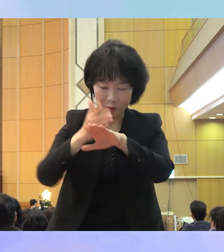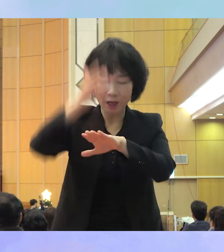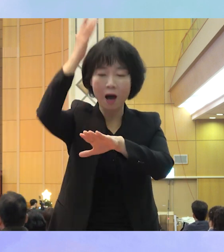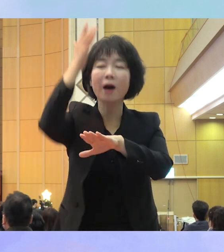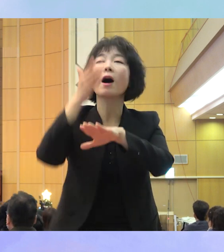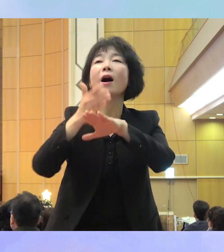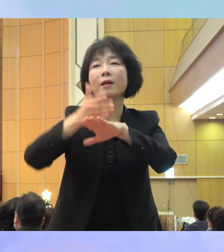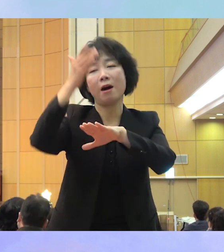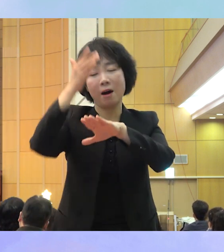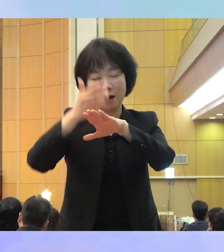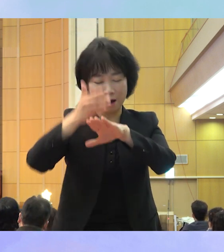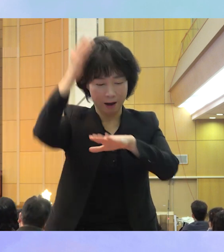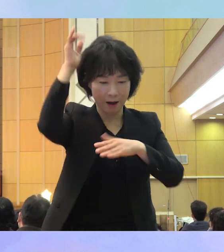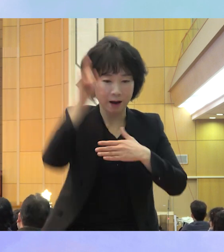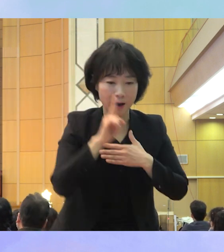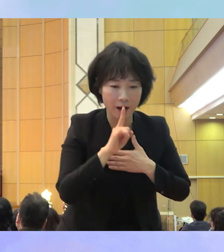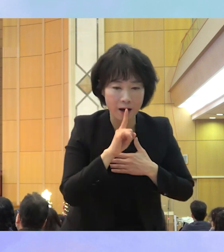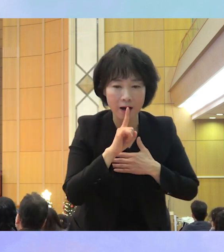영혼아 감사하라.